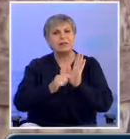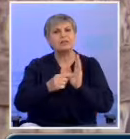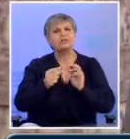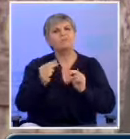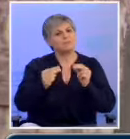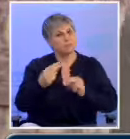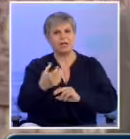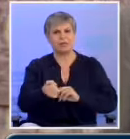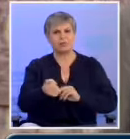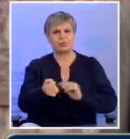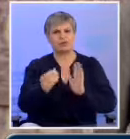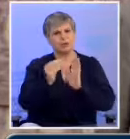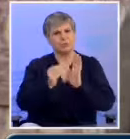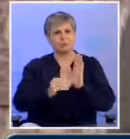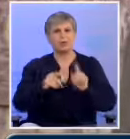που αφορούν